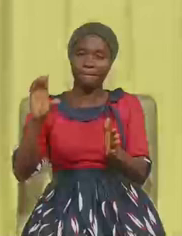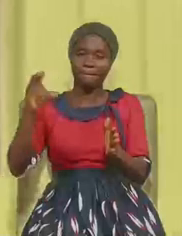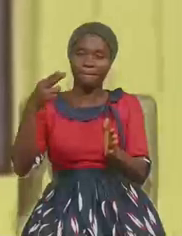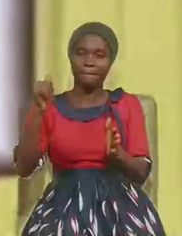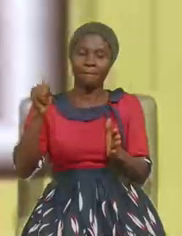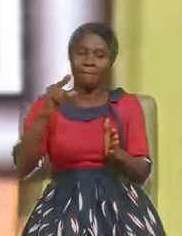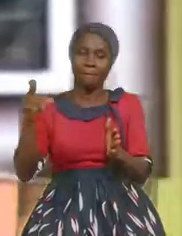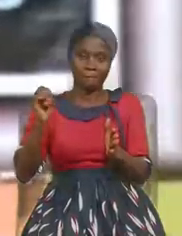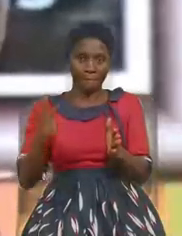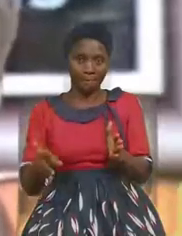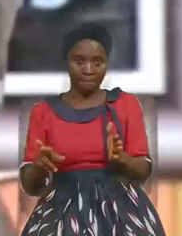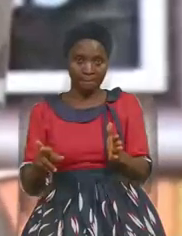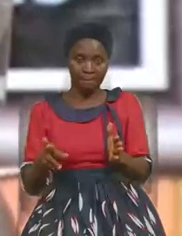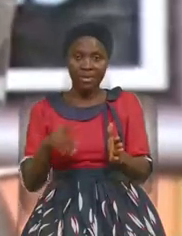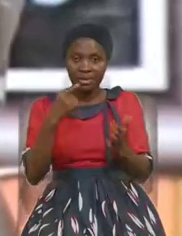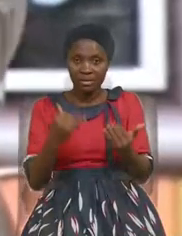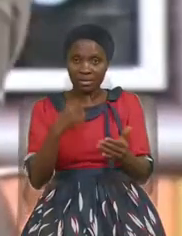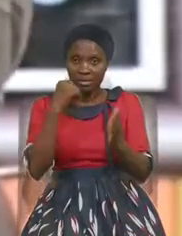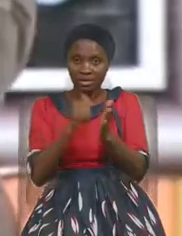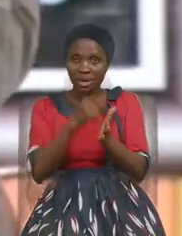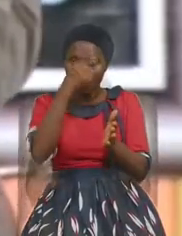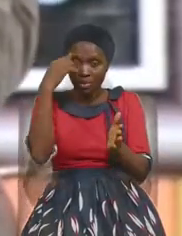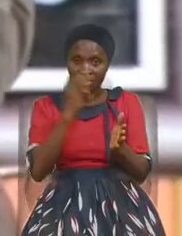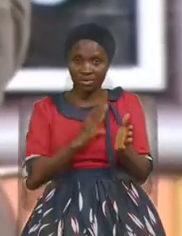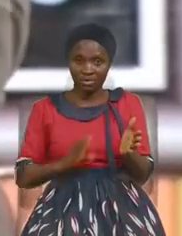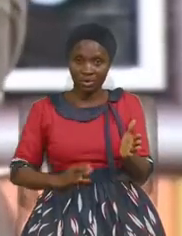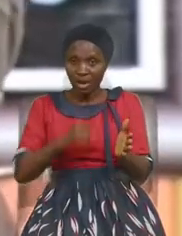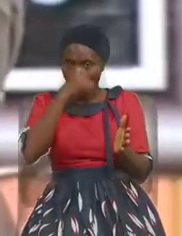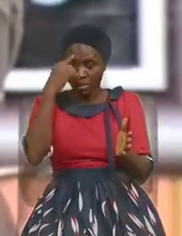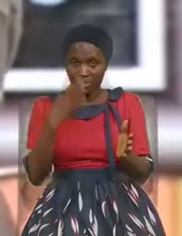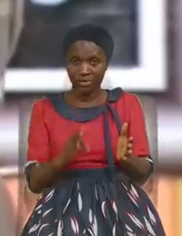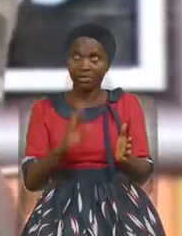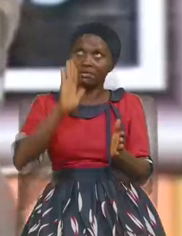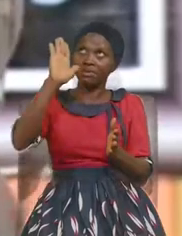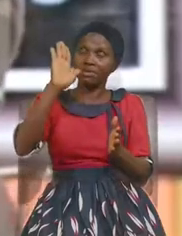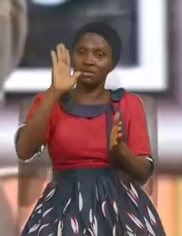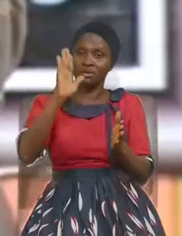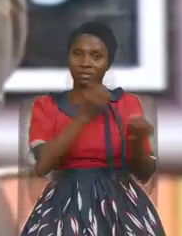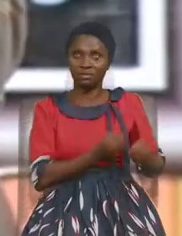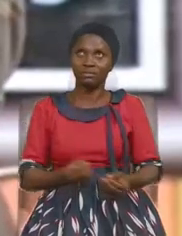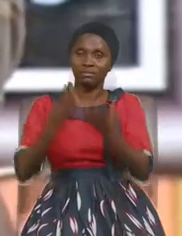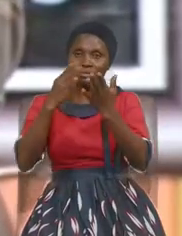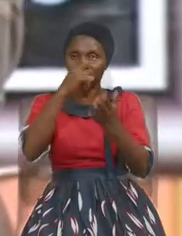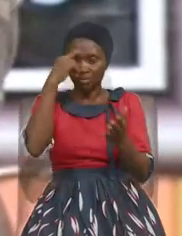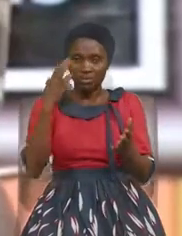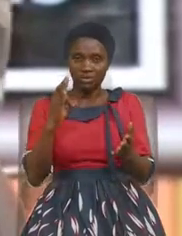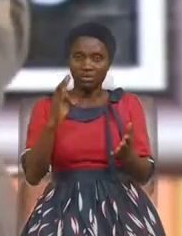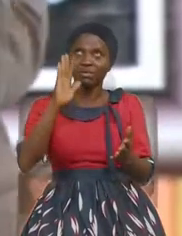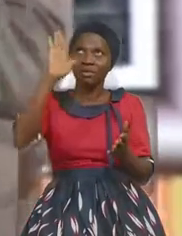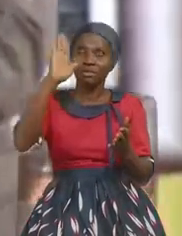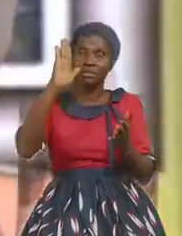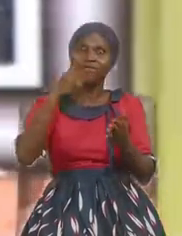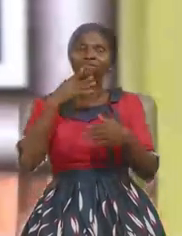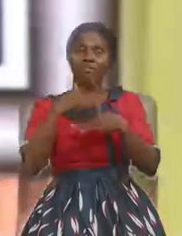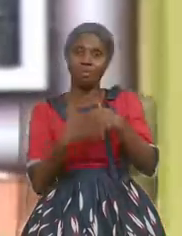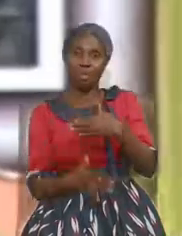à cause de Christ, à cause de son sacrifice, à cause de son sang qu'il a versé,